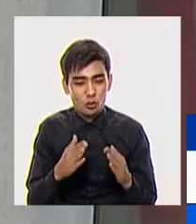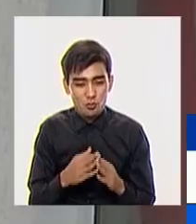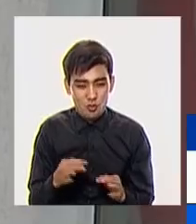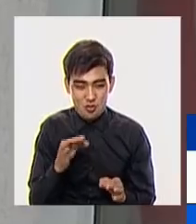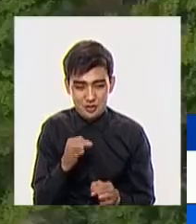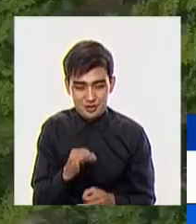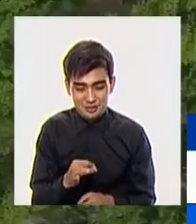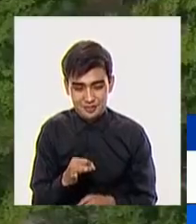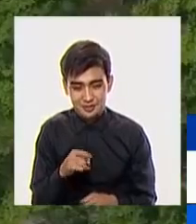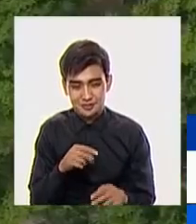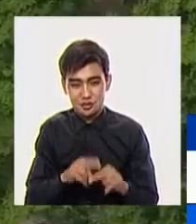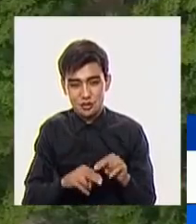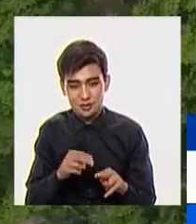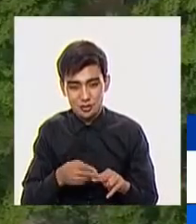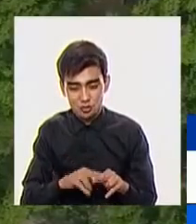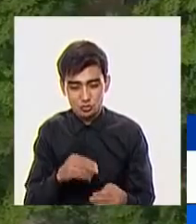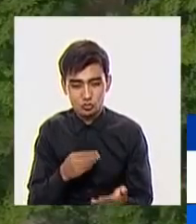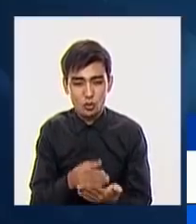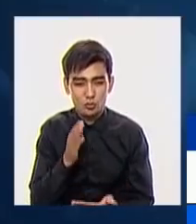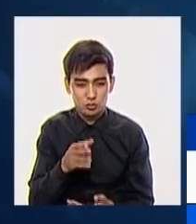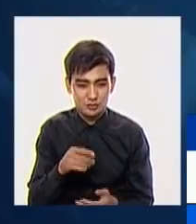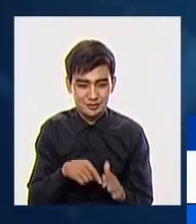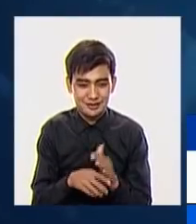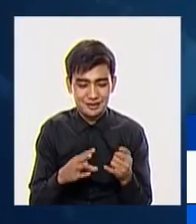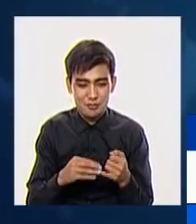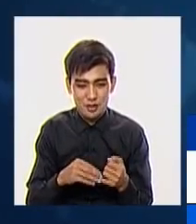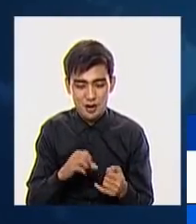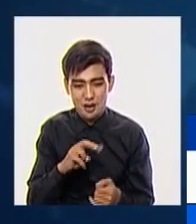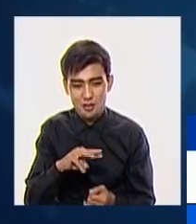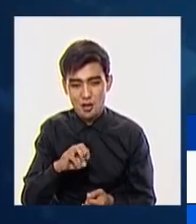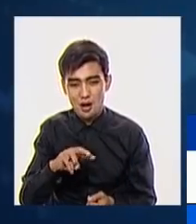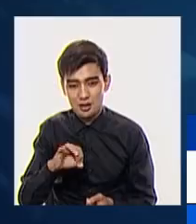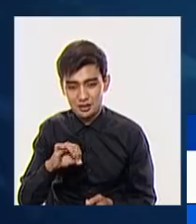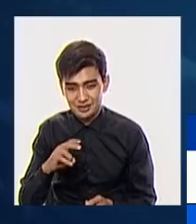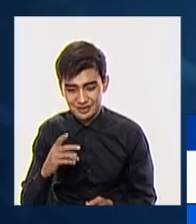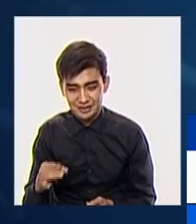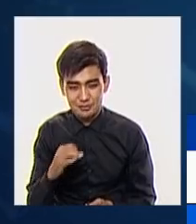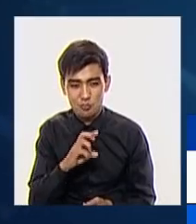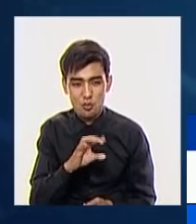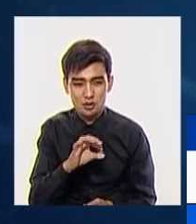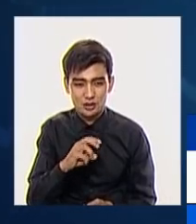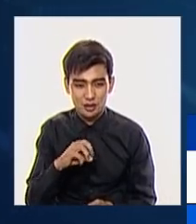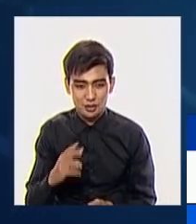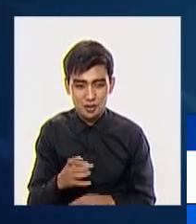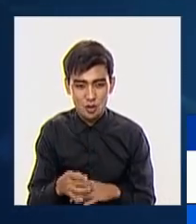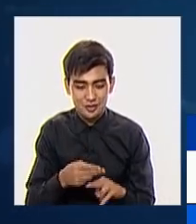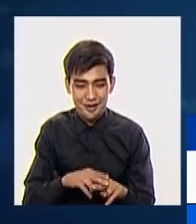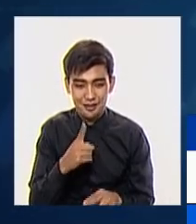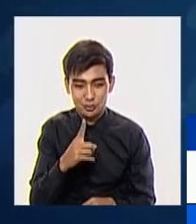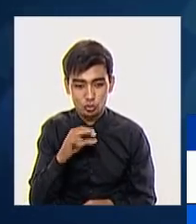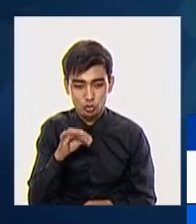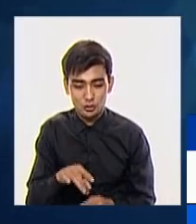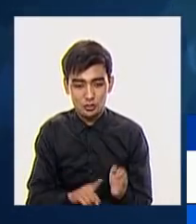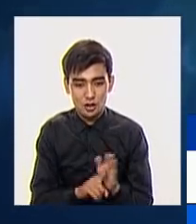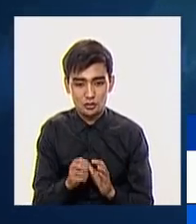недвижимости, под коммерческие строения дороже всего будет стоить земля в Алмалинском и Бостандыкском районах. Цены за одну сотку начинаются